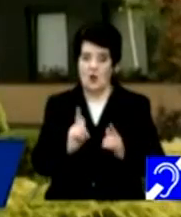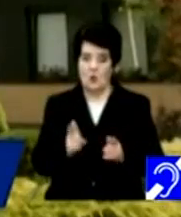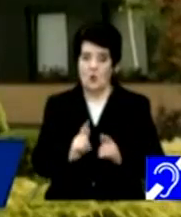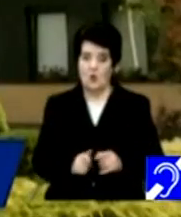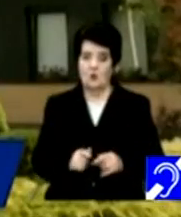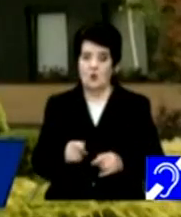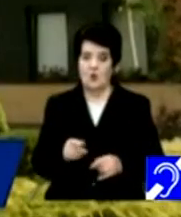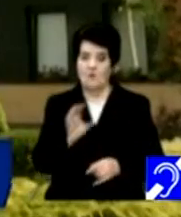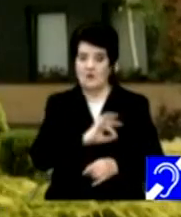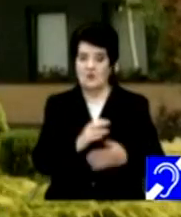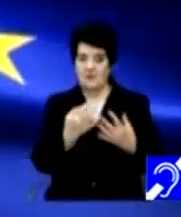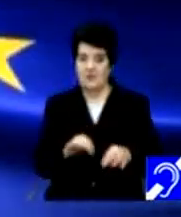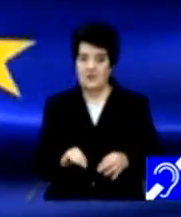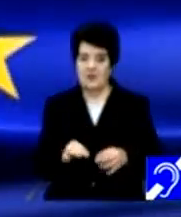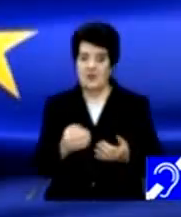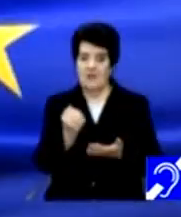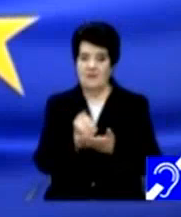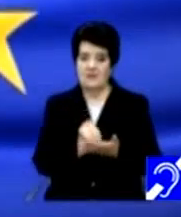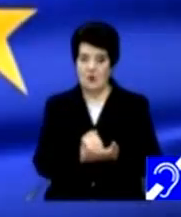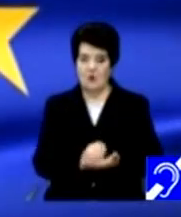privind facilitarea eliberării vizelor.